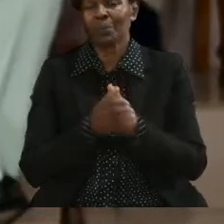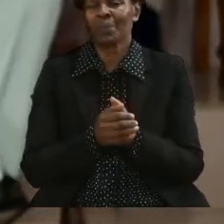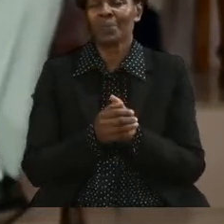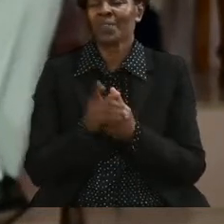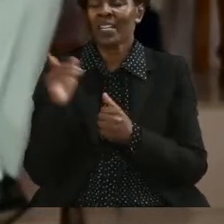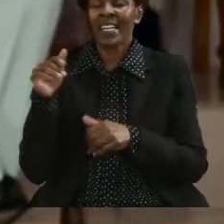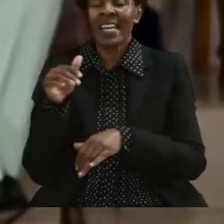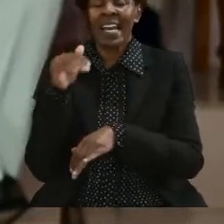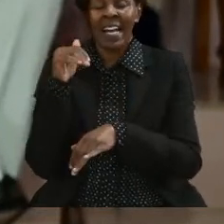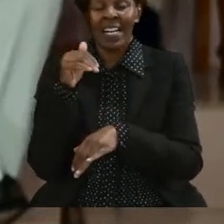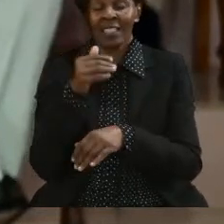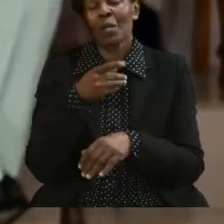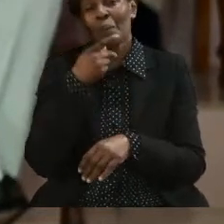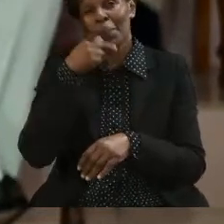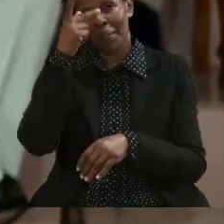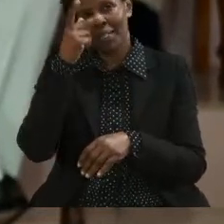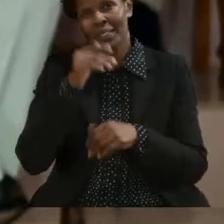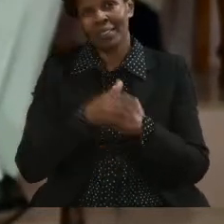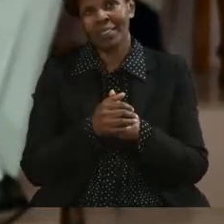ndamũthaitha aciari